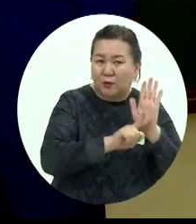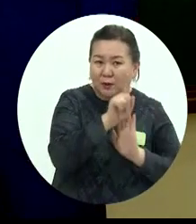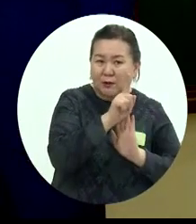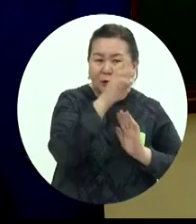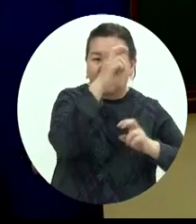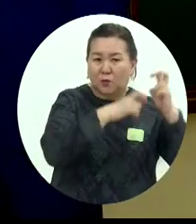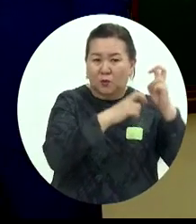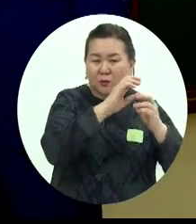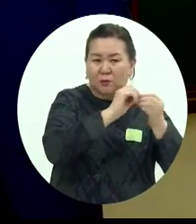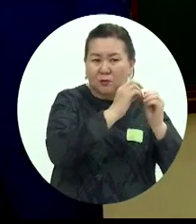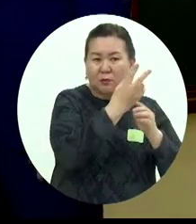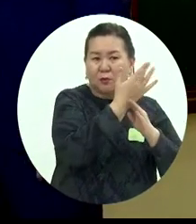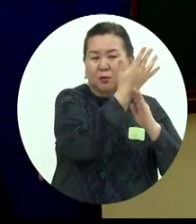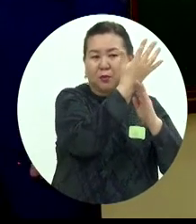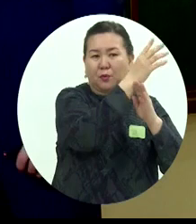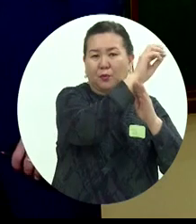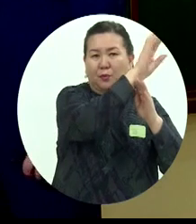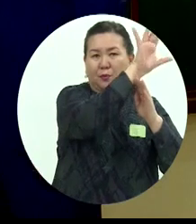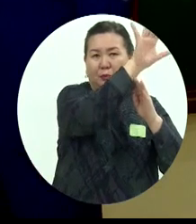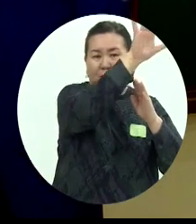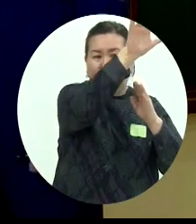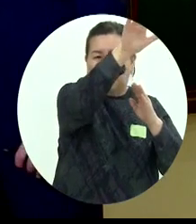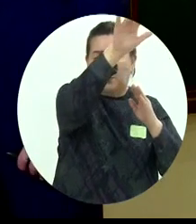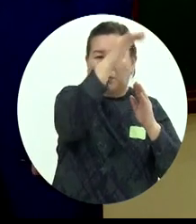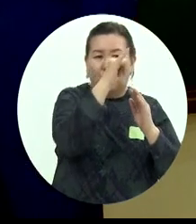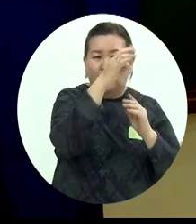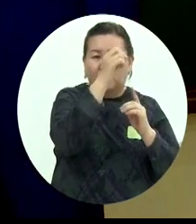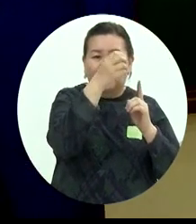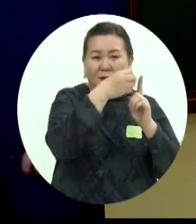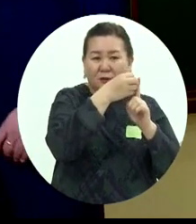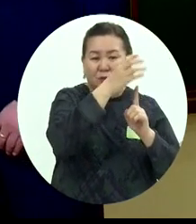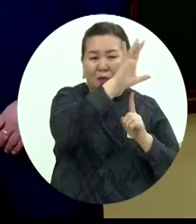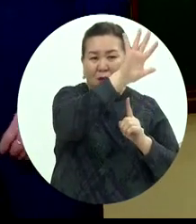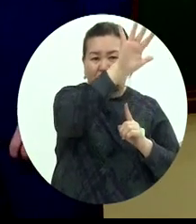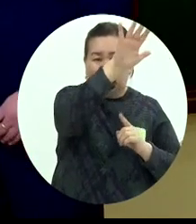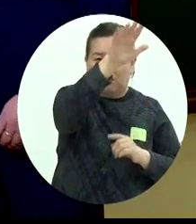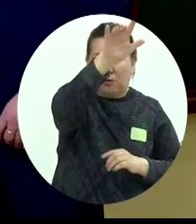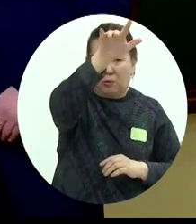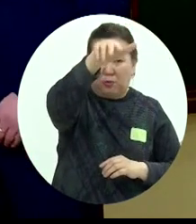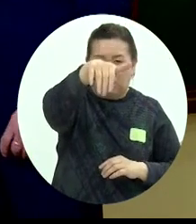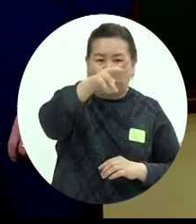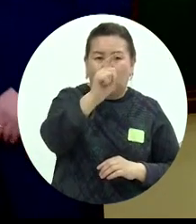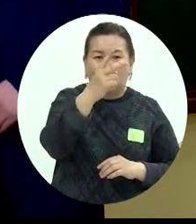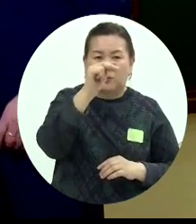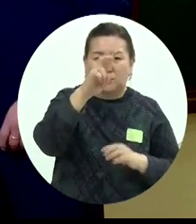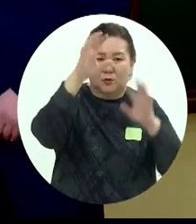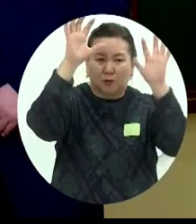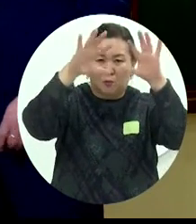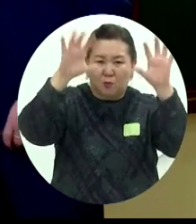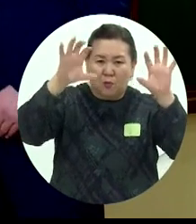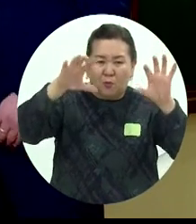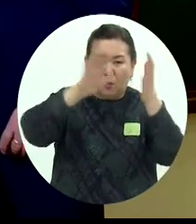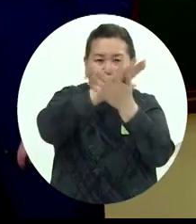одоо утаа, хорт утаа тийм ээ. За эдгээр нь маань хүчлийн бороо гүсгэж, за мөн аж